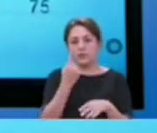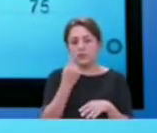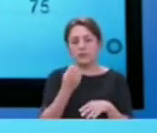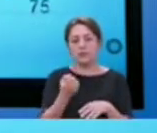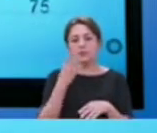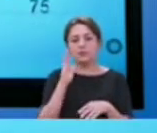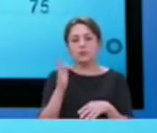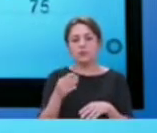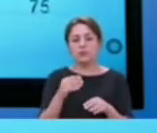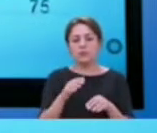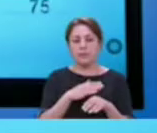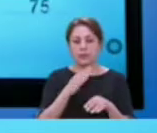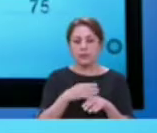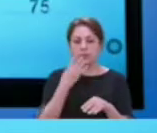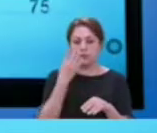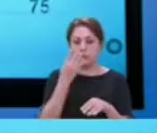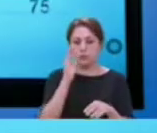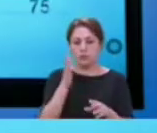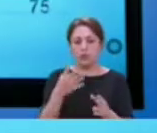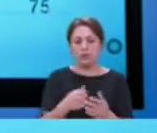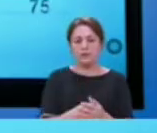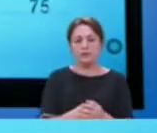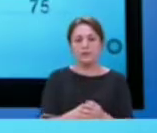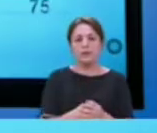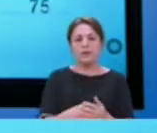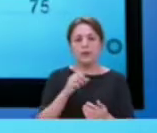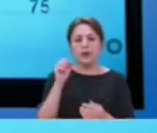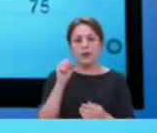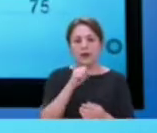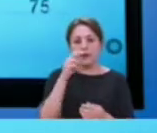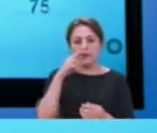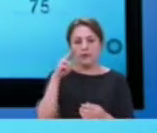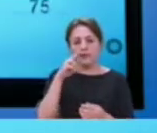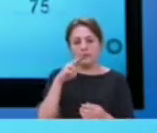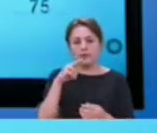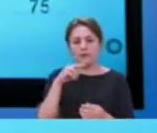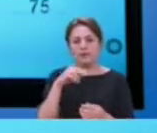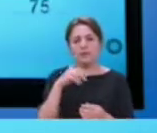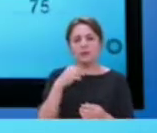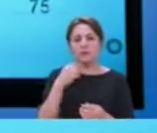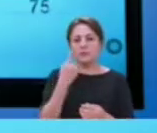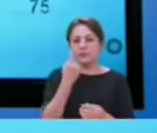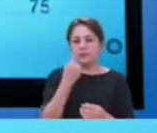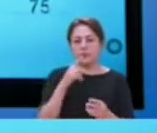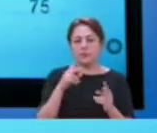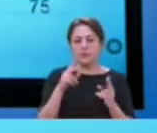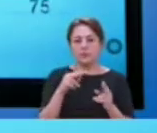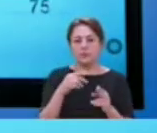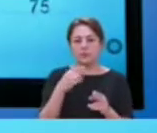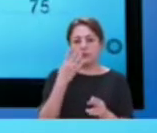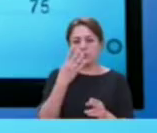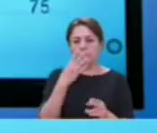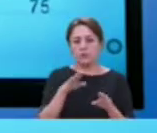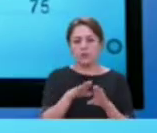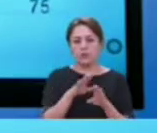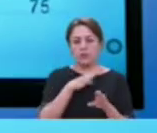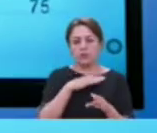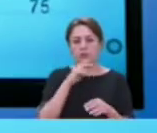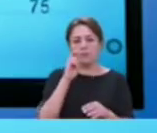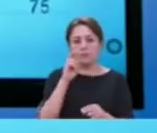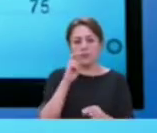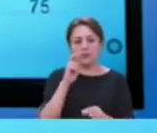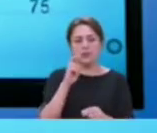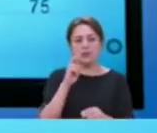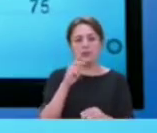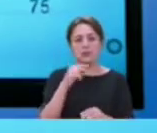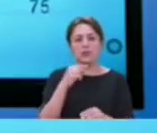bo'ladi? Barakalla, 4 bo'ladi. Demak, A da bitta bo'lmasi 4 ga teng ekan. B dachi, e'tibor